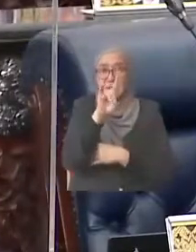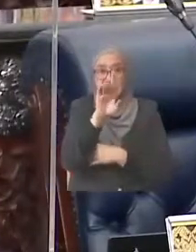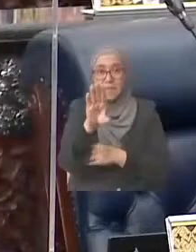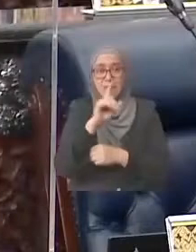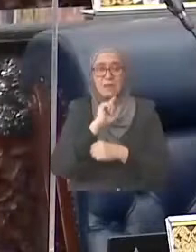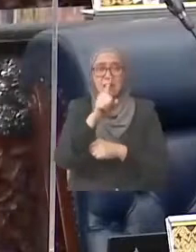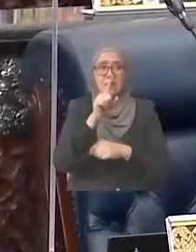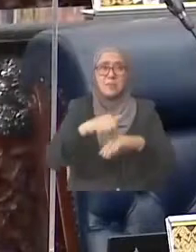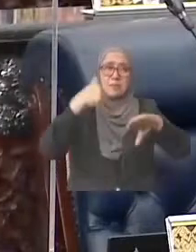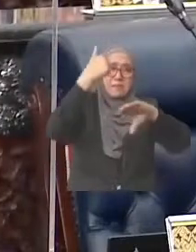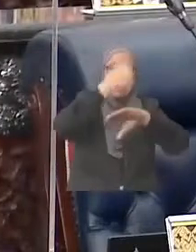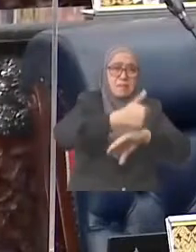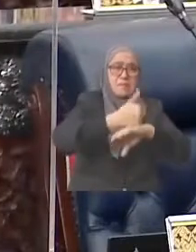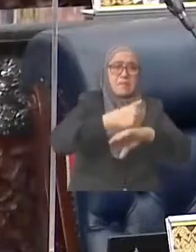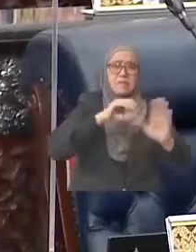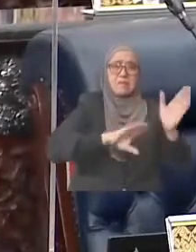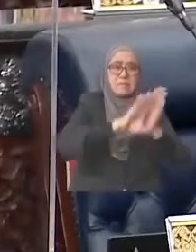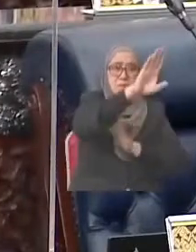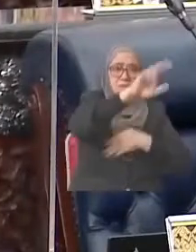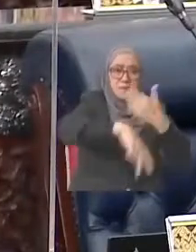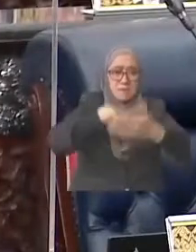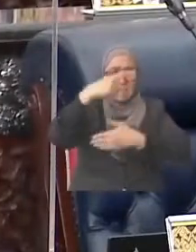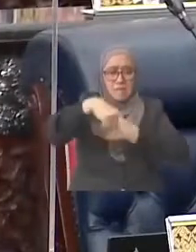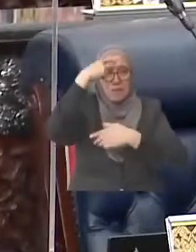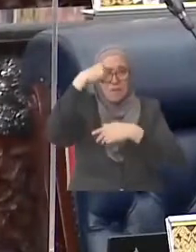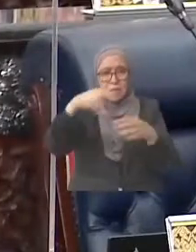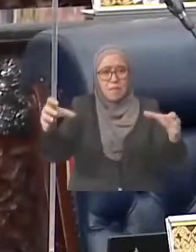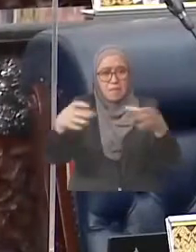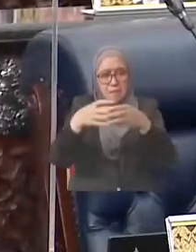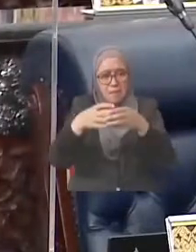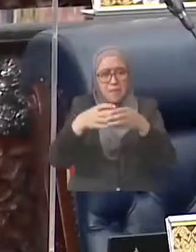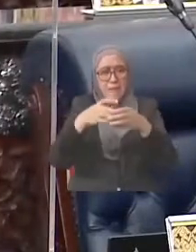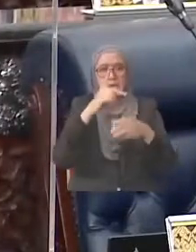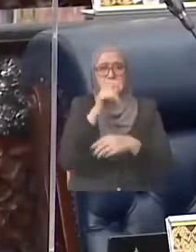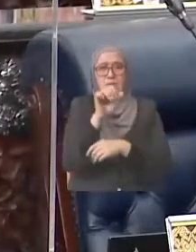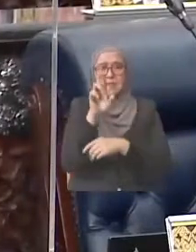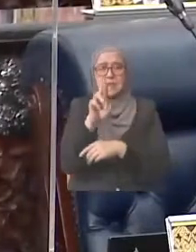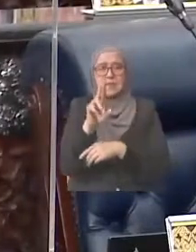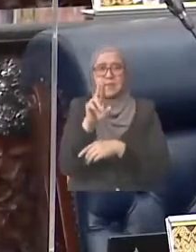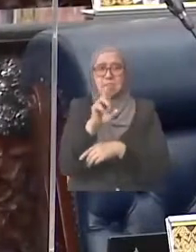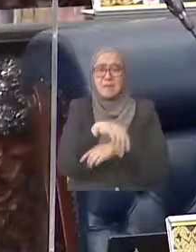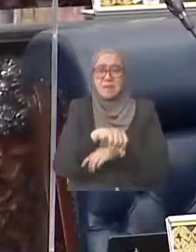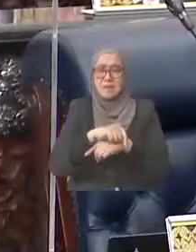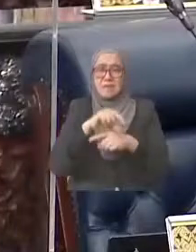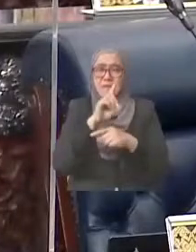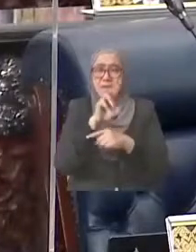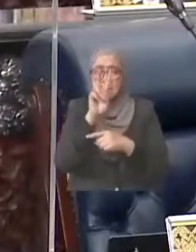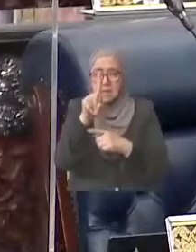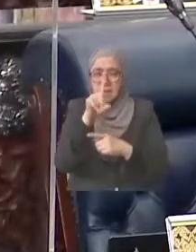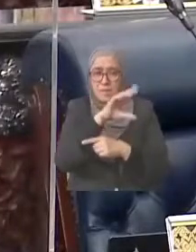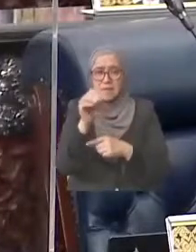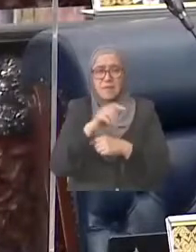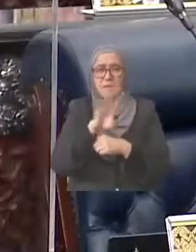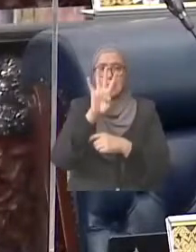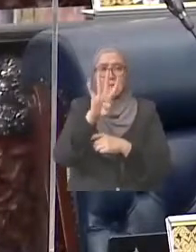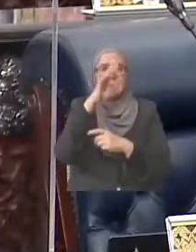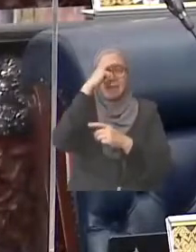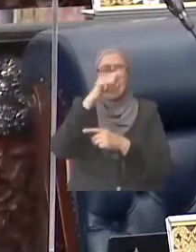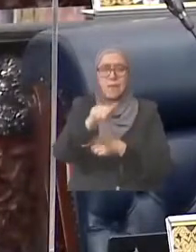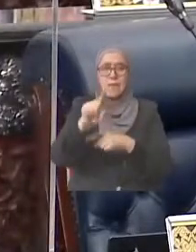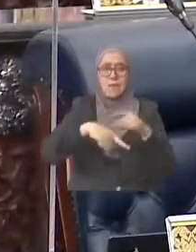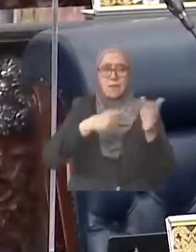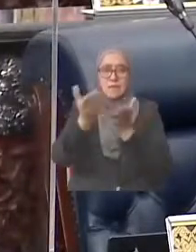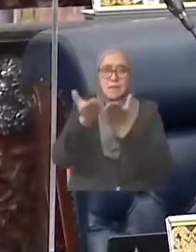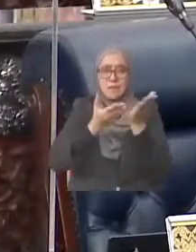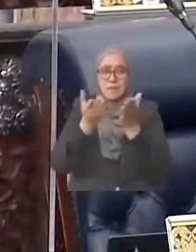Excel Rita program khusus kepada perfect tebel yj1 hingga j4 melalui kursus peningkatan capacity dan on-the-job training